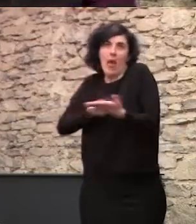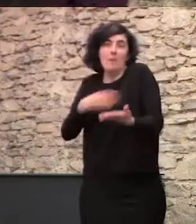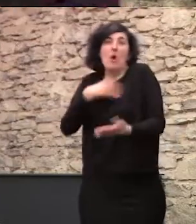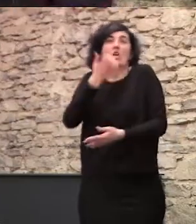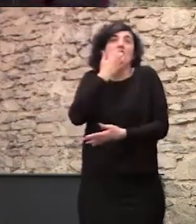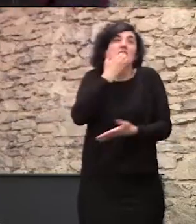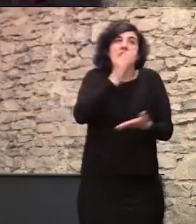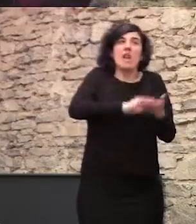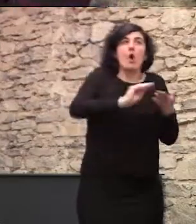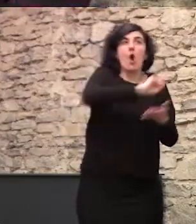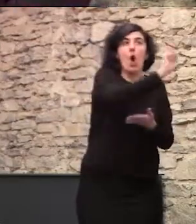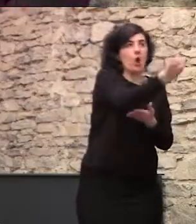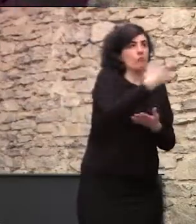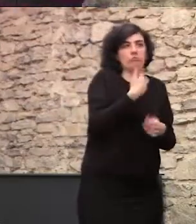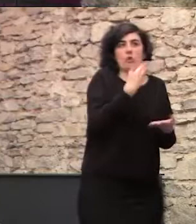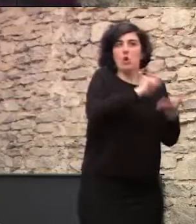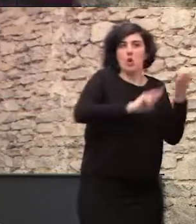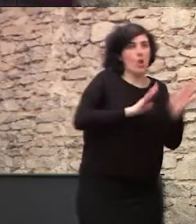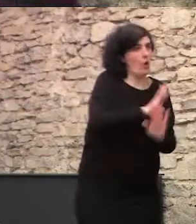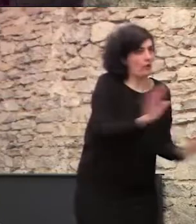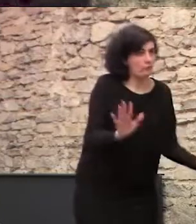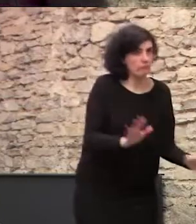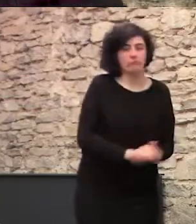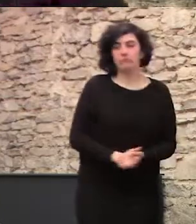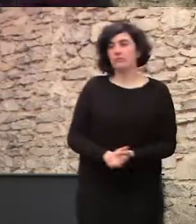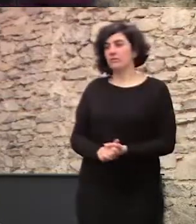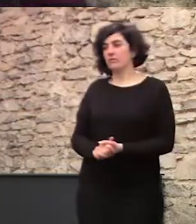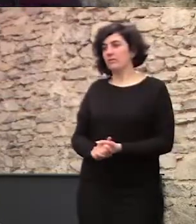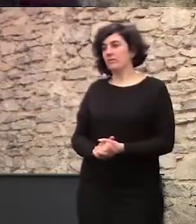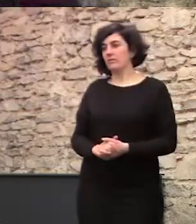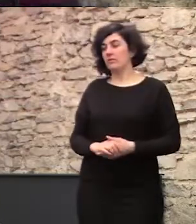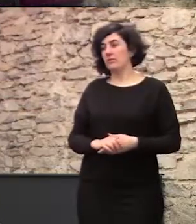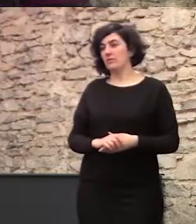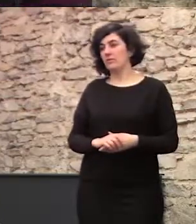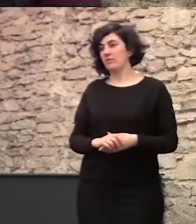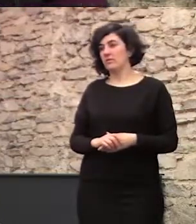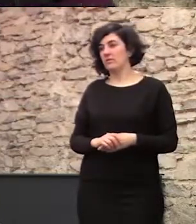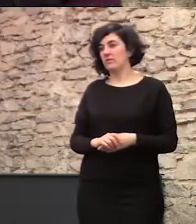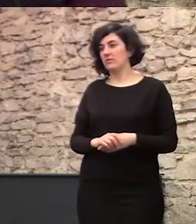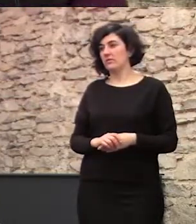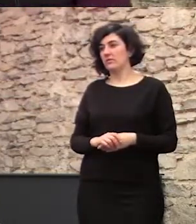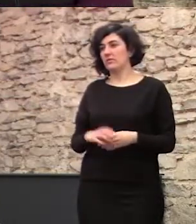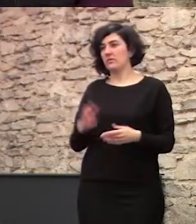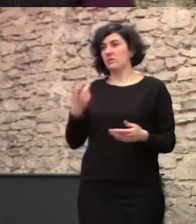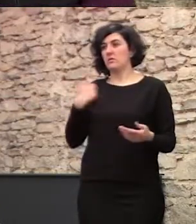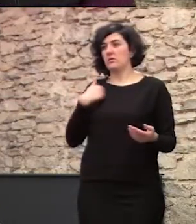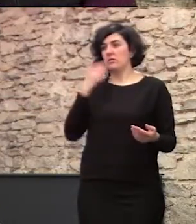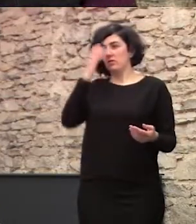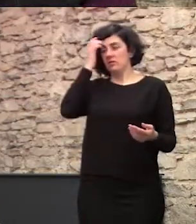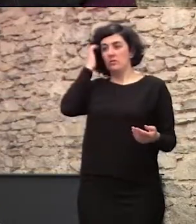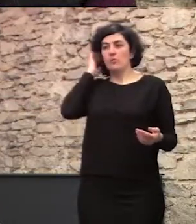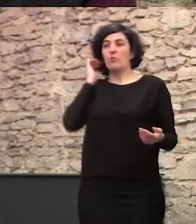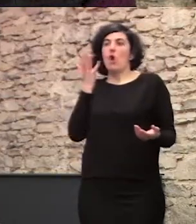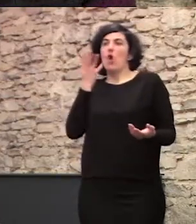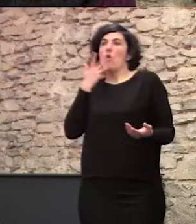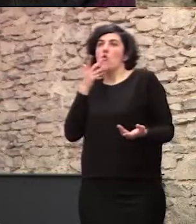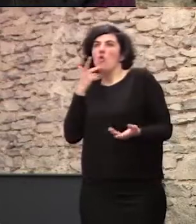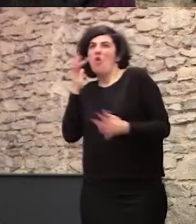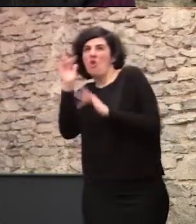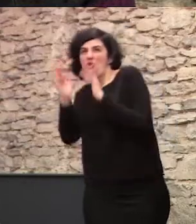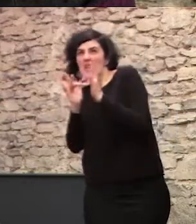Nere entiak esan zen bai. Baina gris modukoa da eta gorrekin eta...